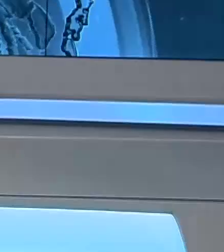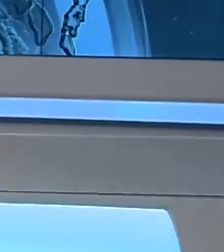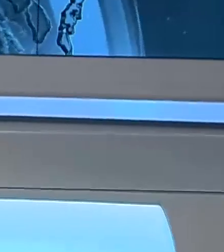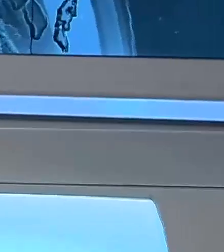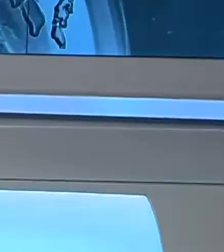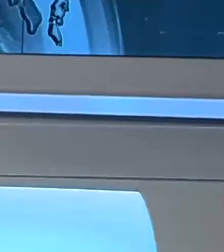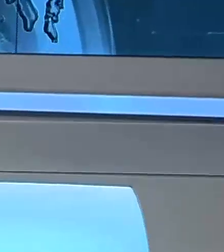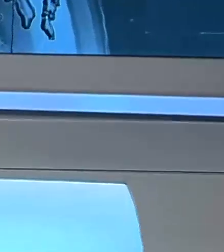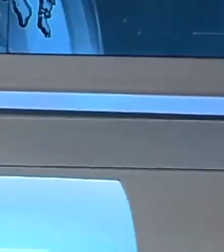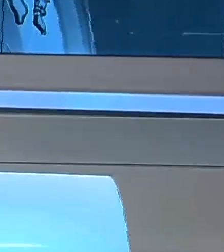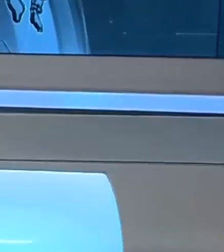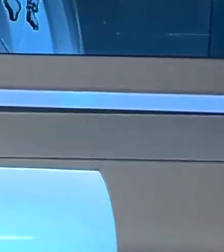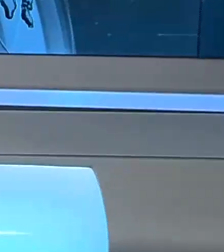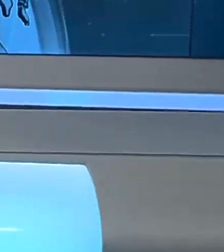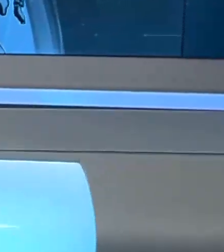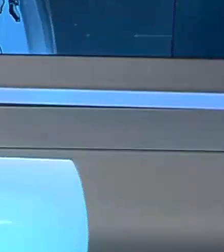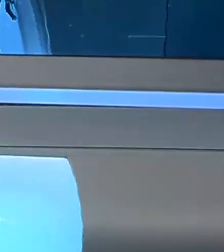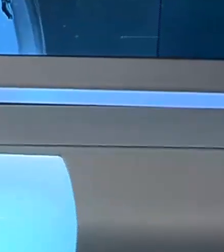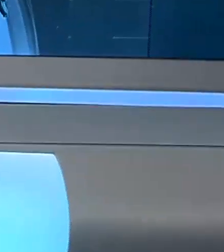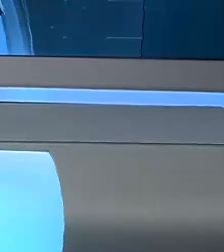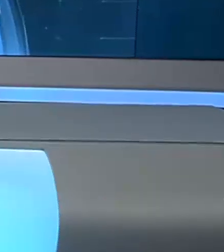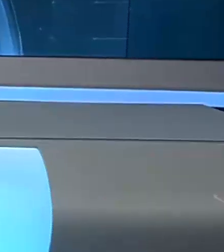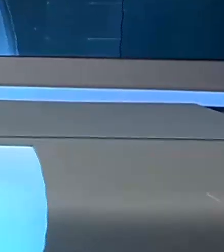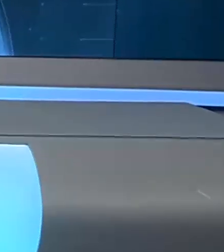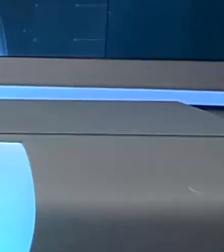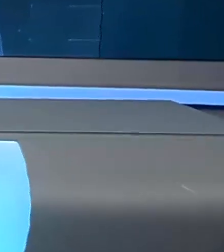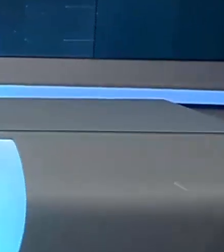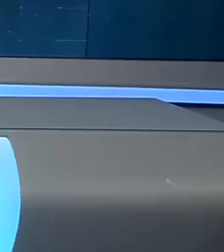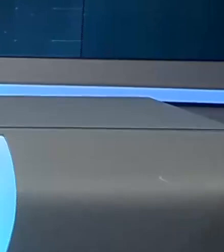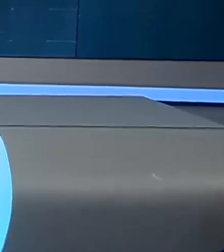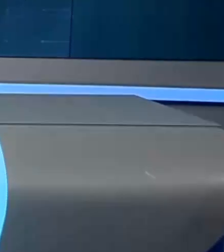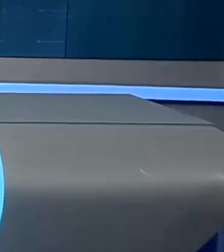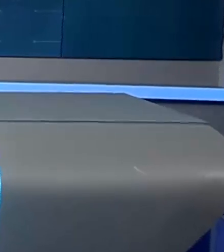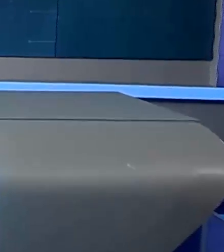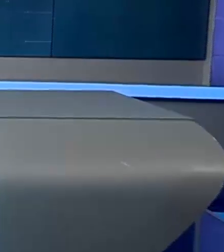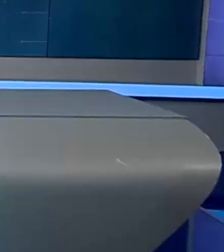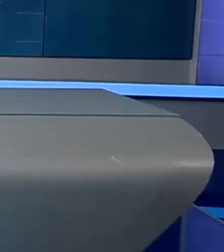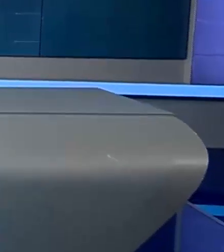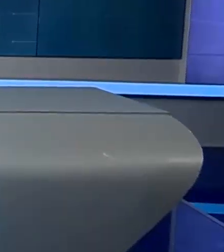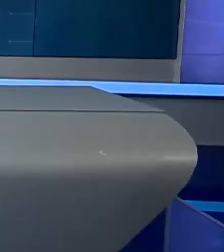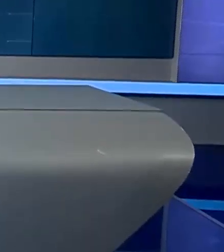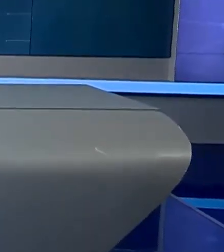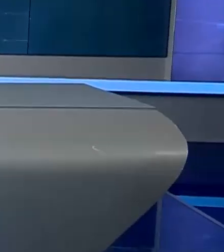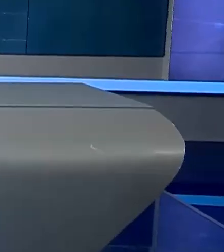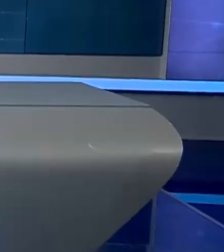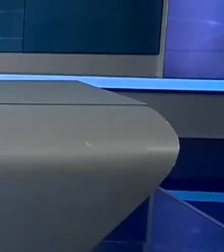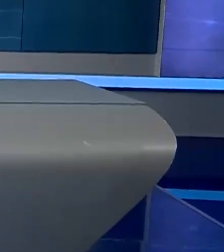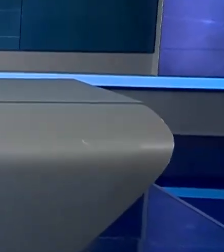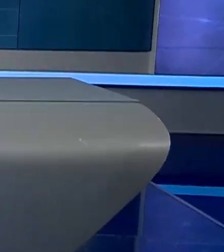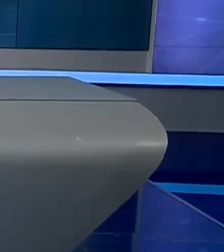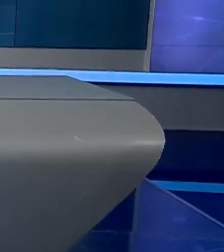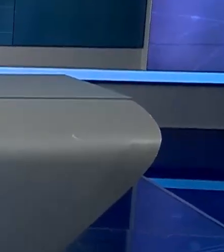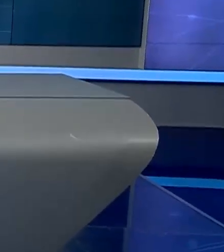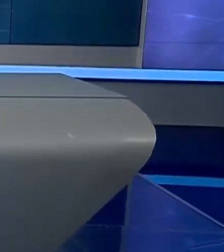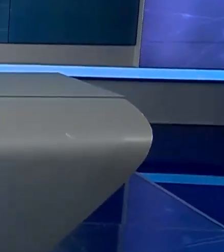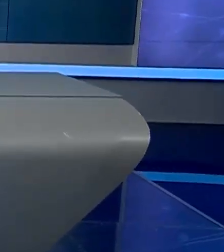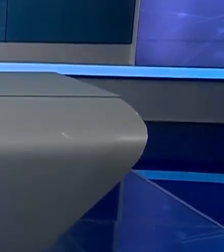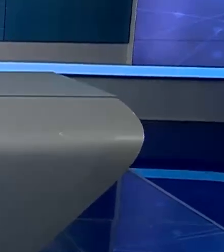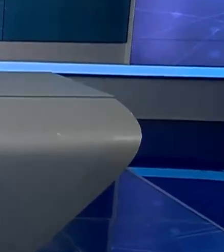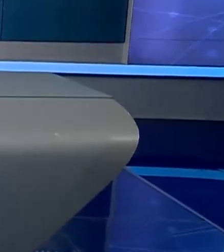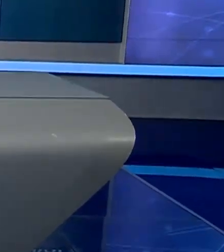Бүгінге осы маңыздары қызықты ақпаратыңыз болса, экранда көрсетілген нөмір бойынша хабарласа аласыздар. Аман сау болайық ағайын.